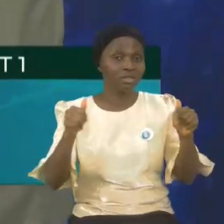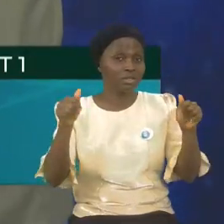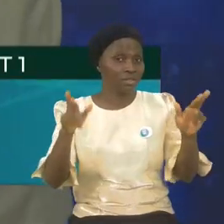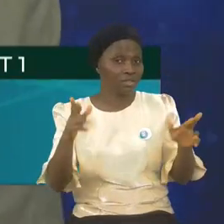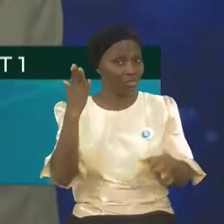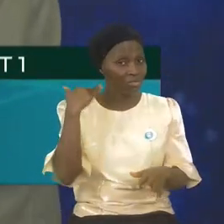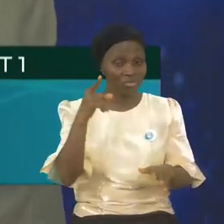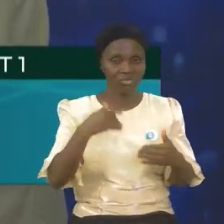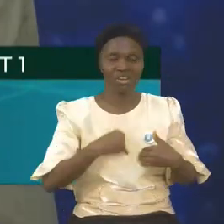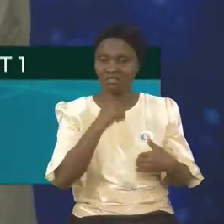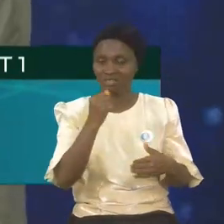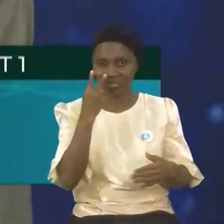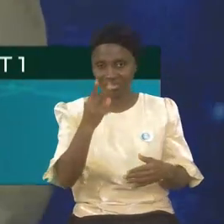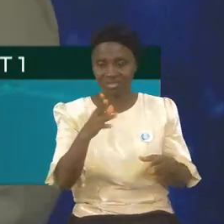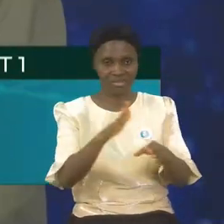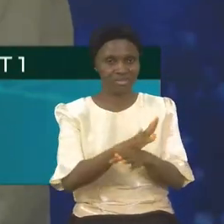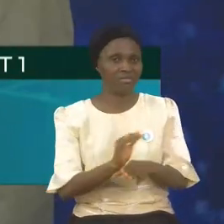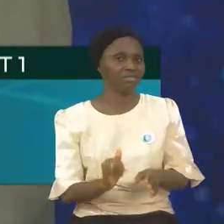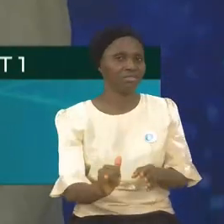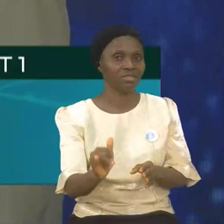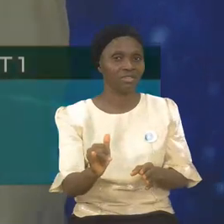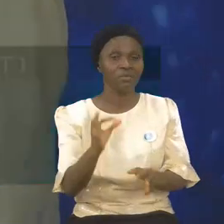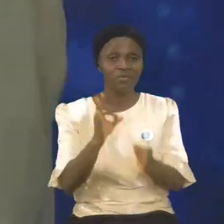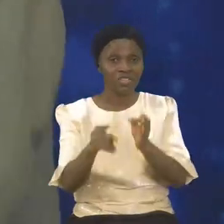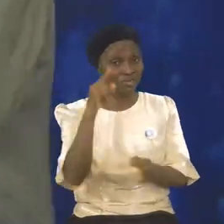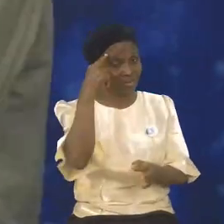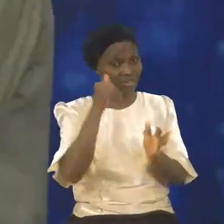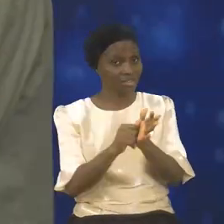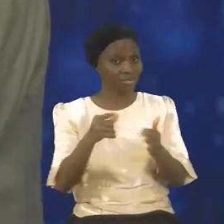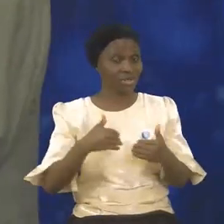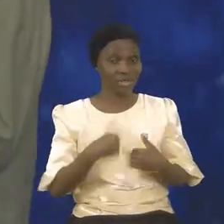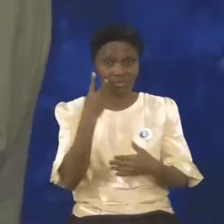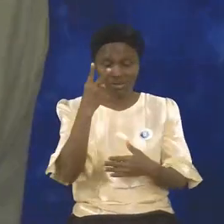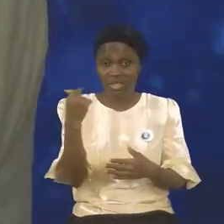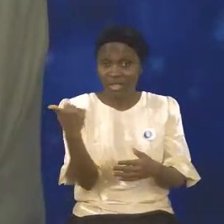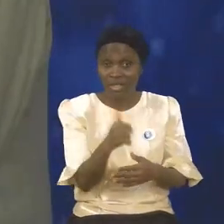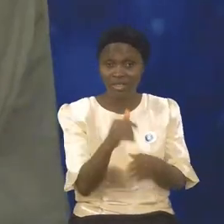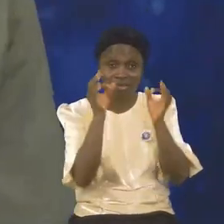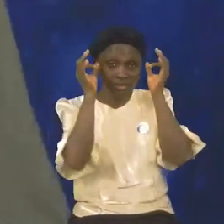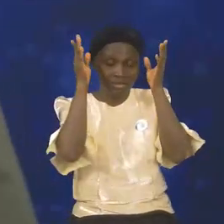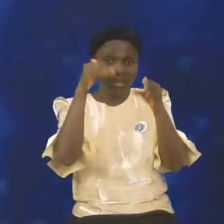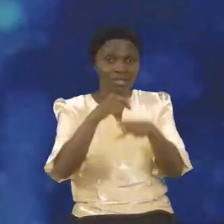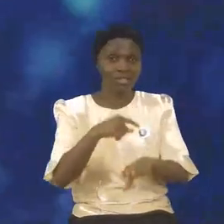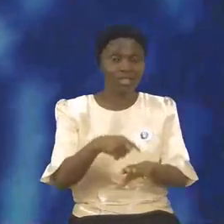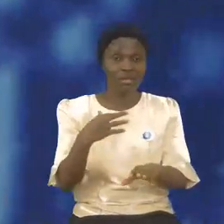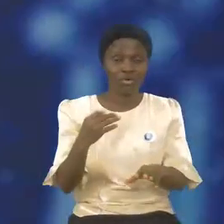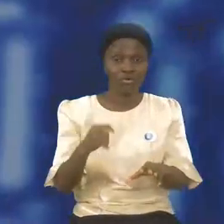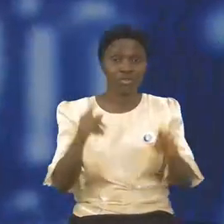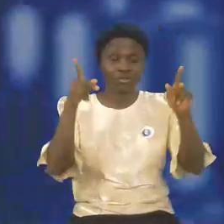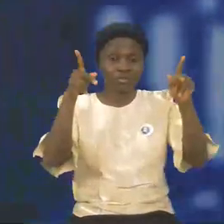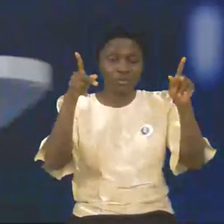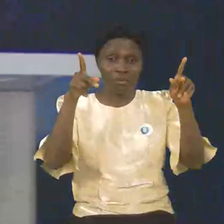n'avez rien vu si vous croyez avoir vu une cruauté une dureté autant